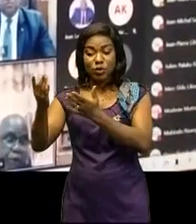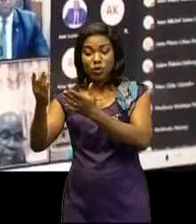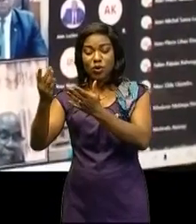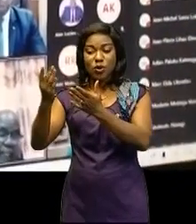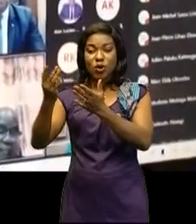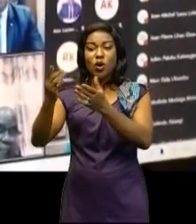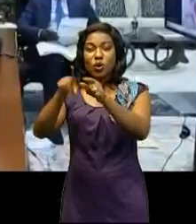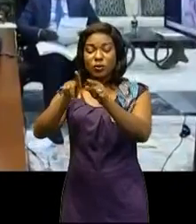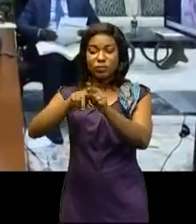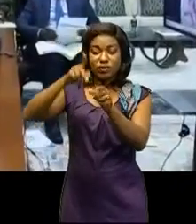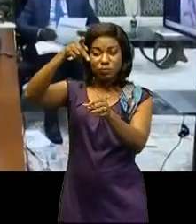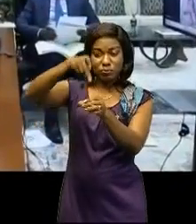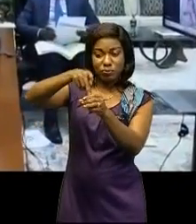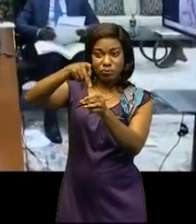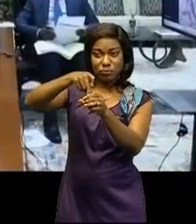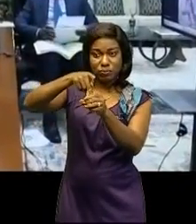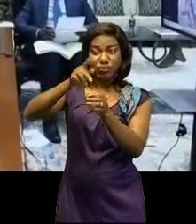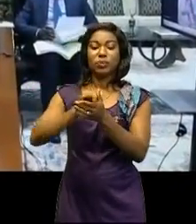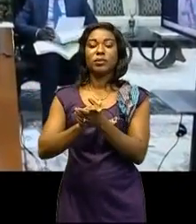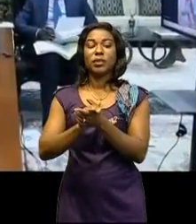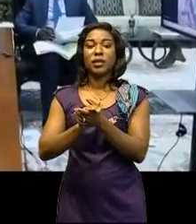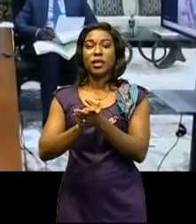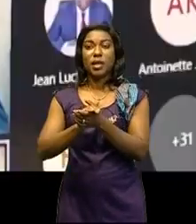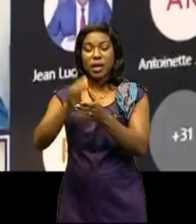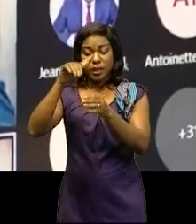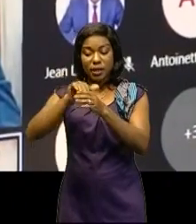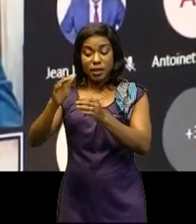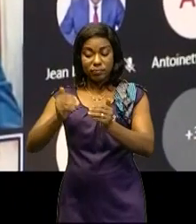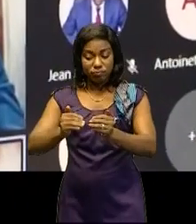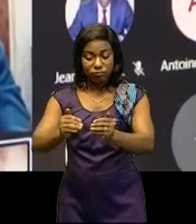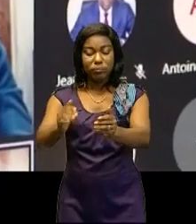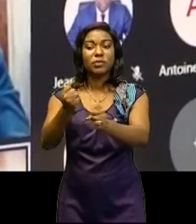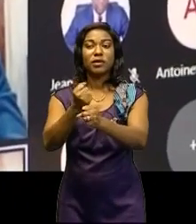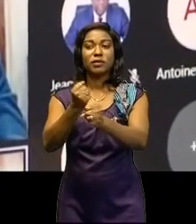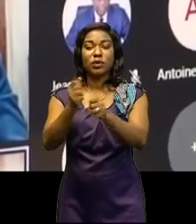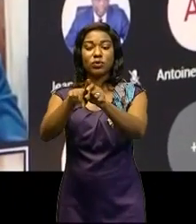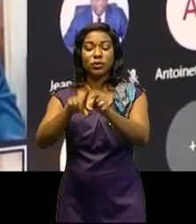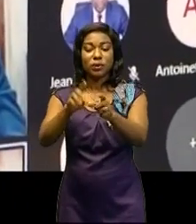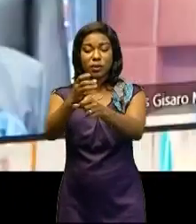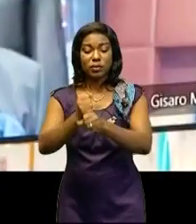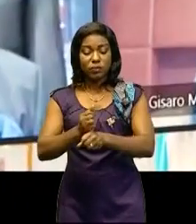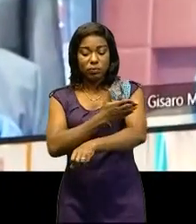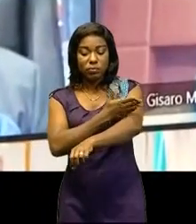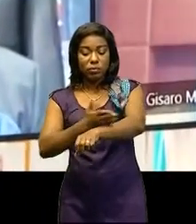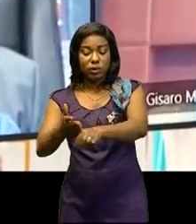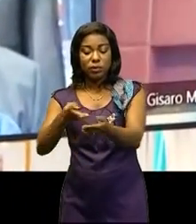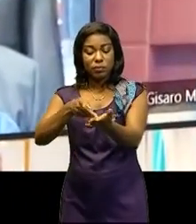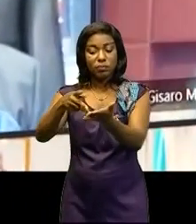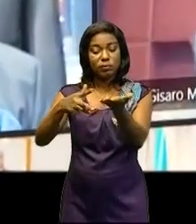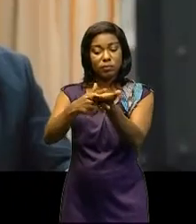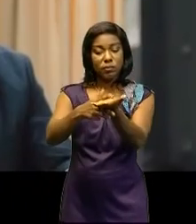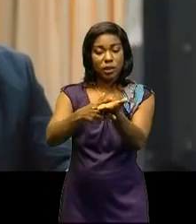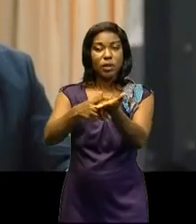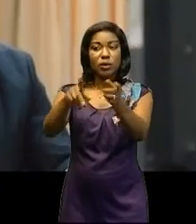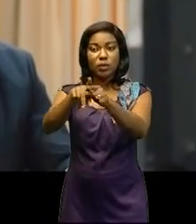les hydrocarbures à avancer dans leur démarche visant à obtenir la baisse de prix de services et denrées